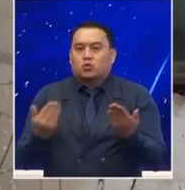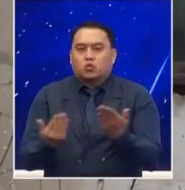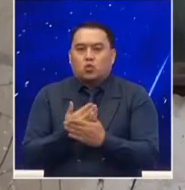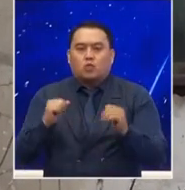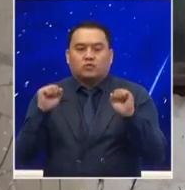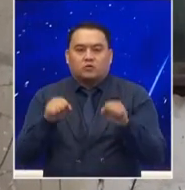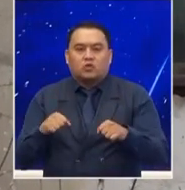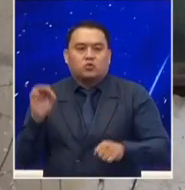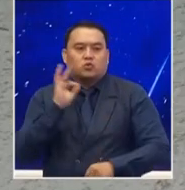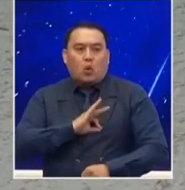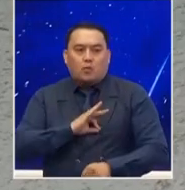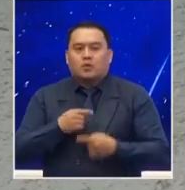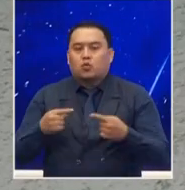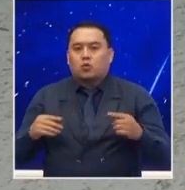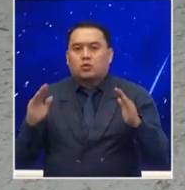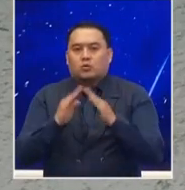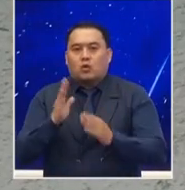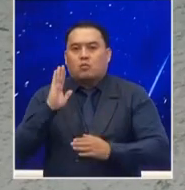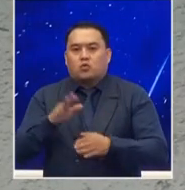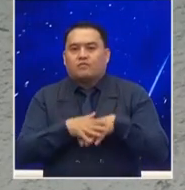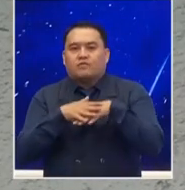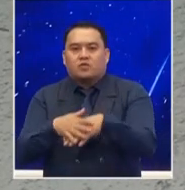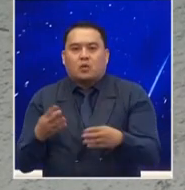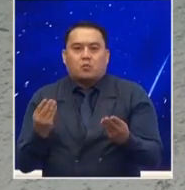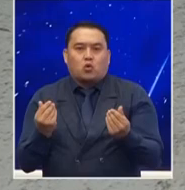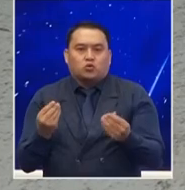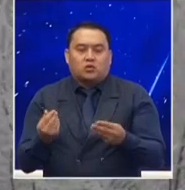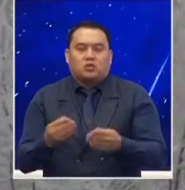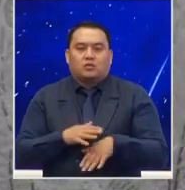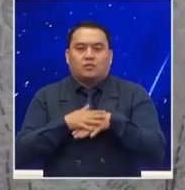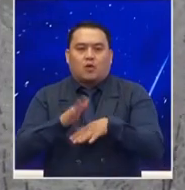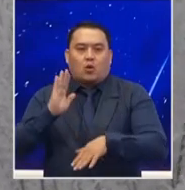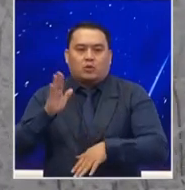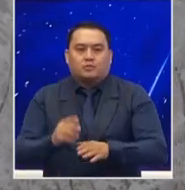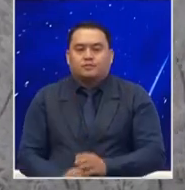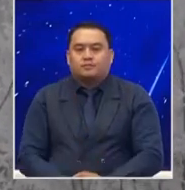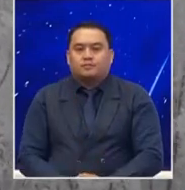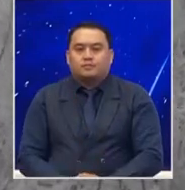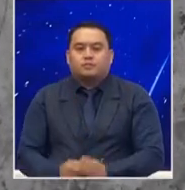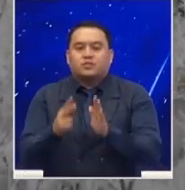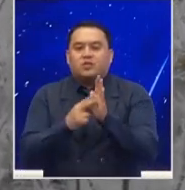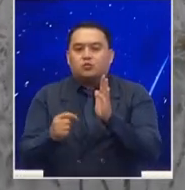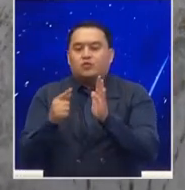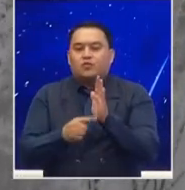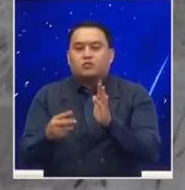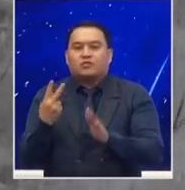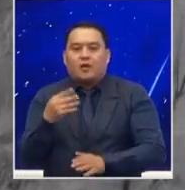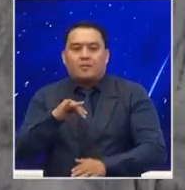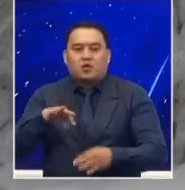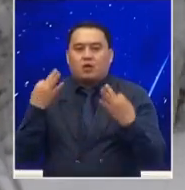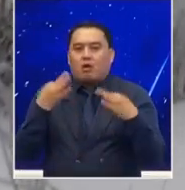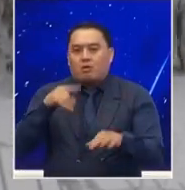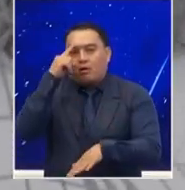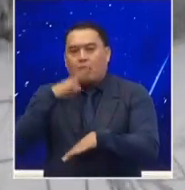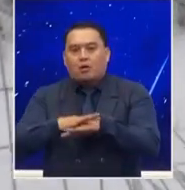дома в эксплуатацию. По другим домам ожидается выделение бюджетных денег. Сумму в 782 миллиона тенге одобрил